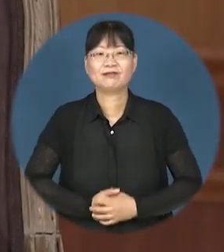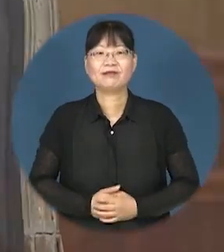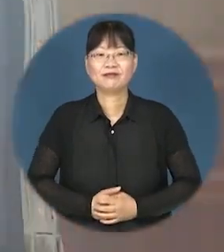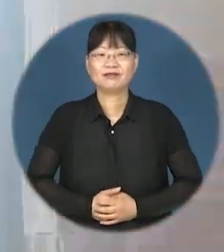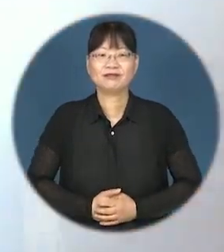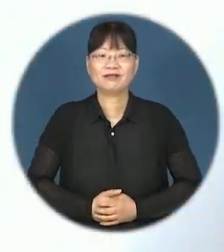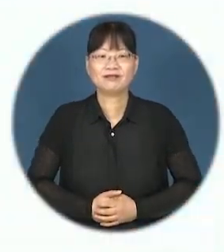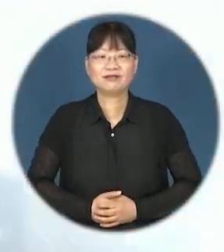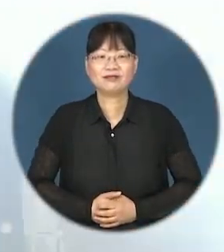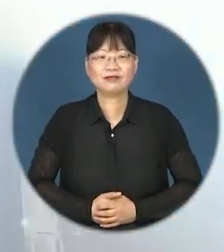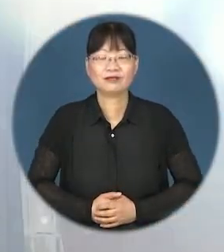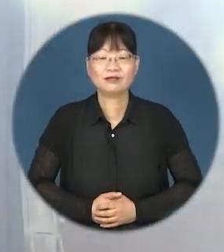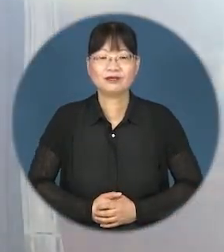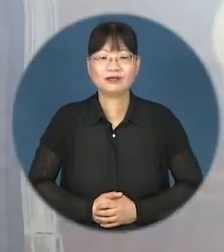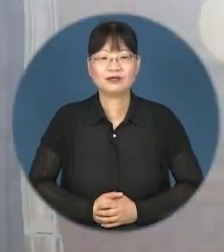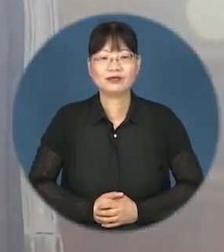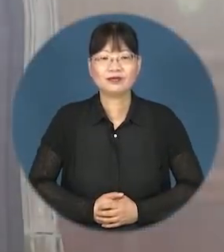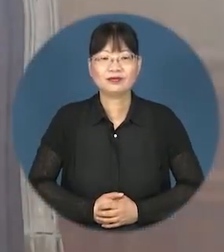같습니다